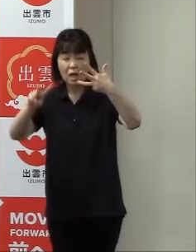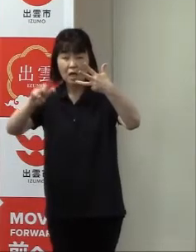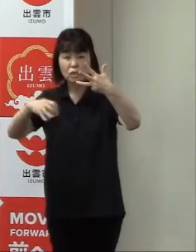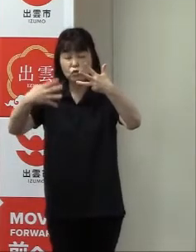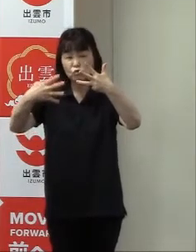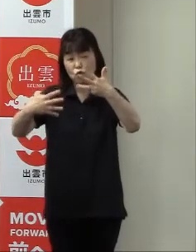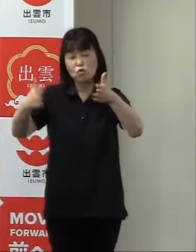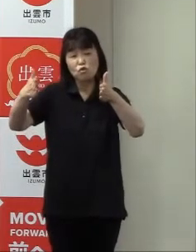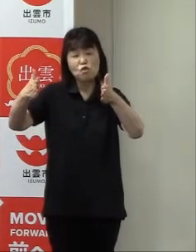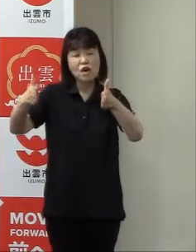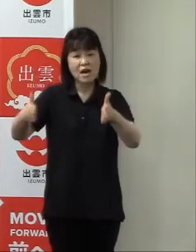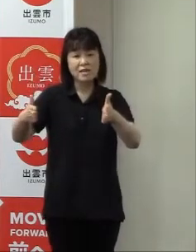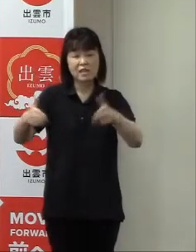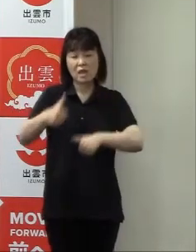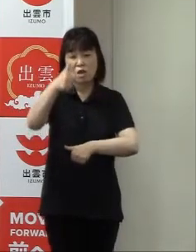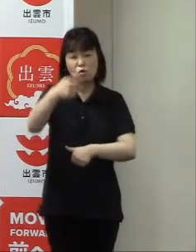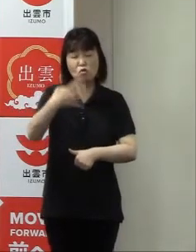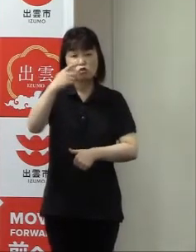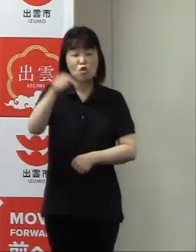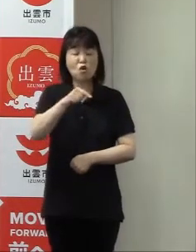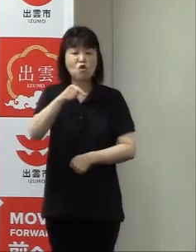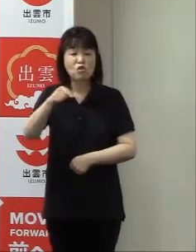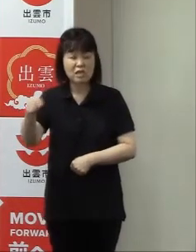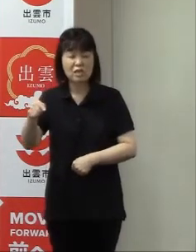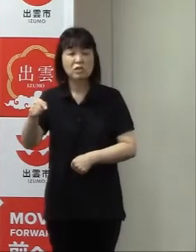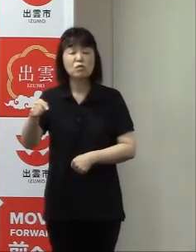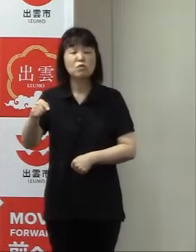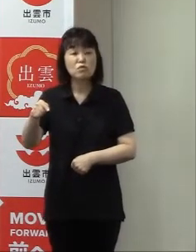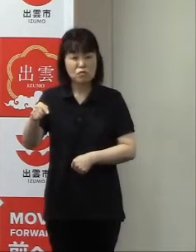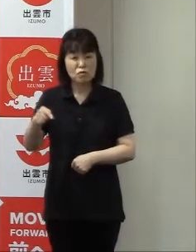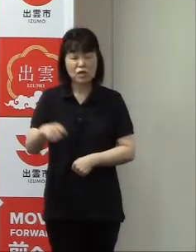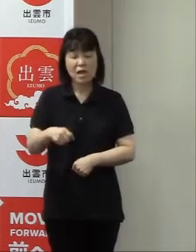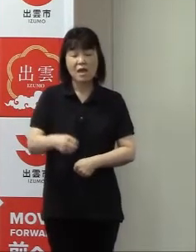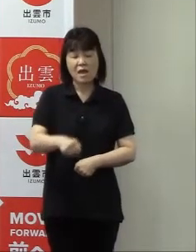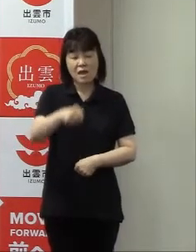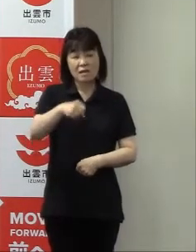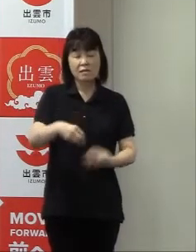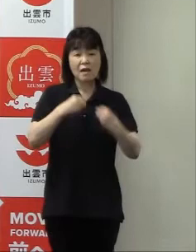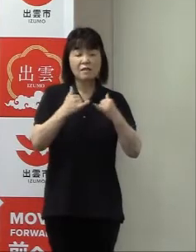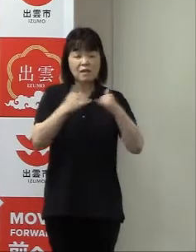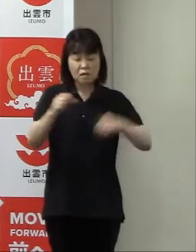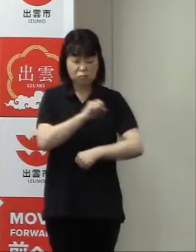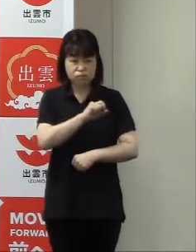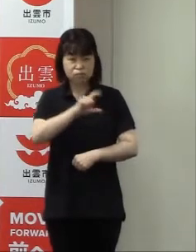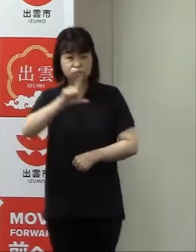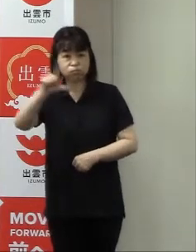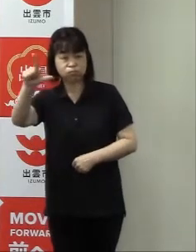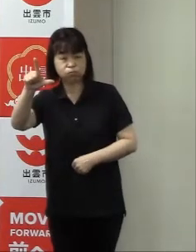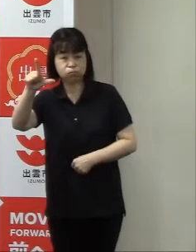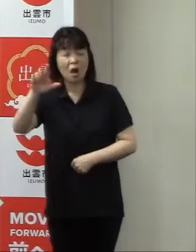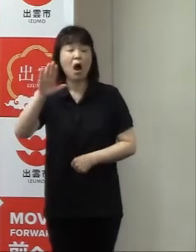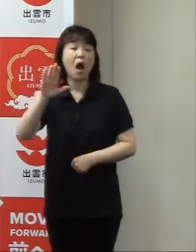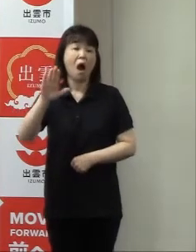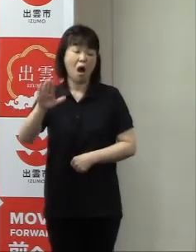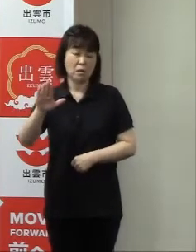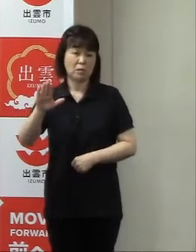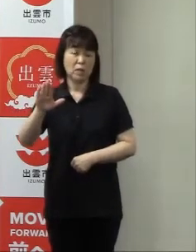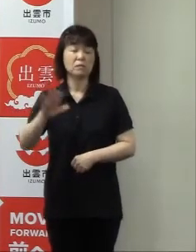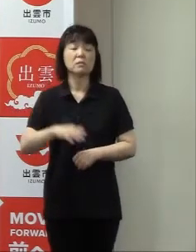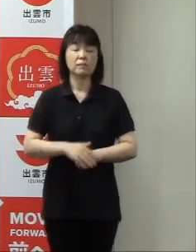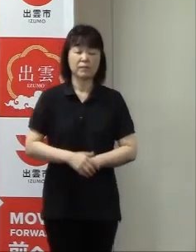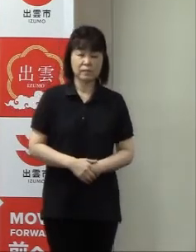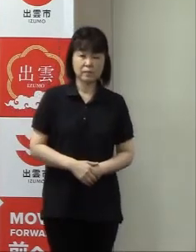で54人と急激な増加が見られます。いわゆるもう先月をこの段階で超え